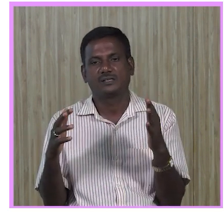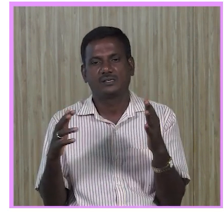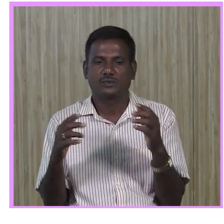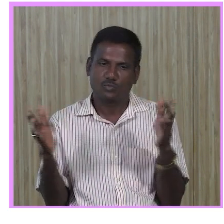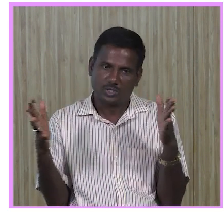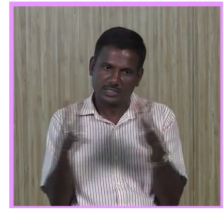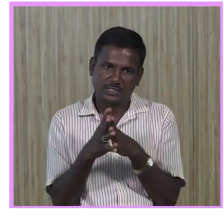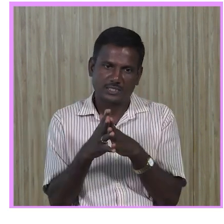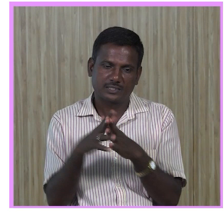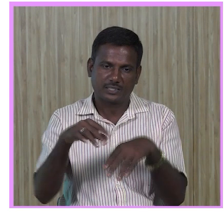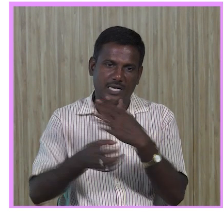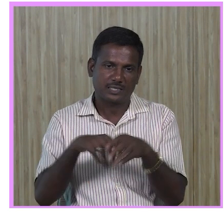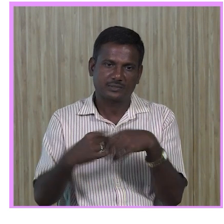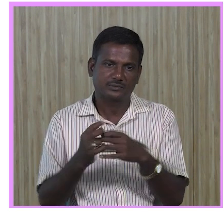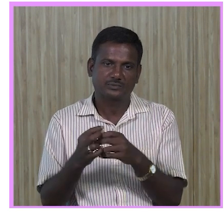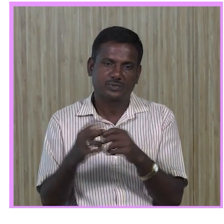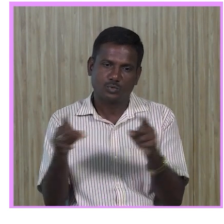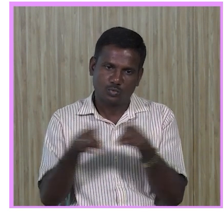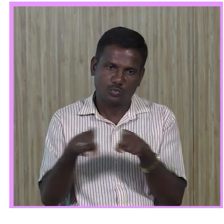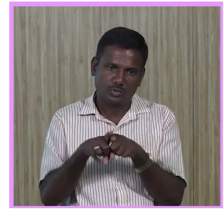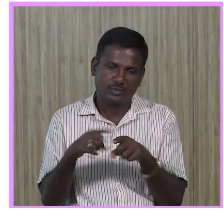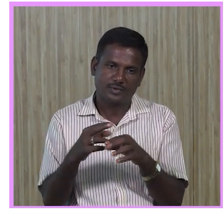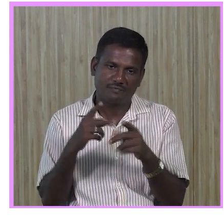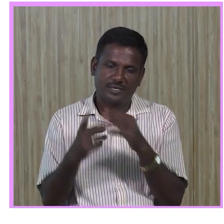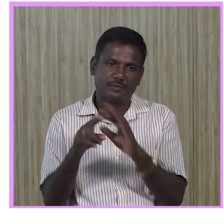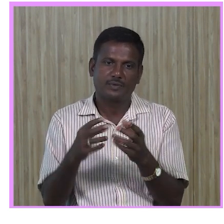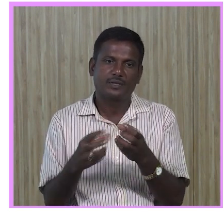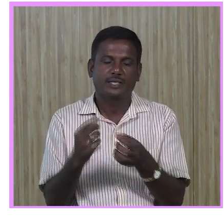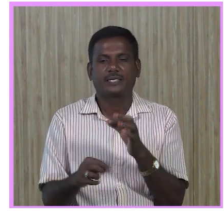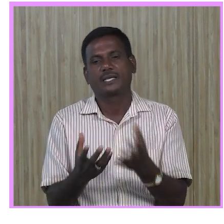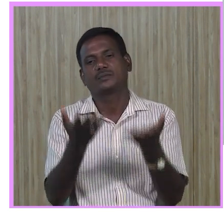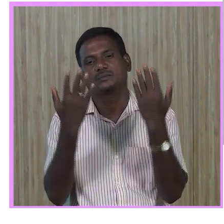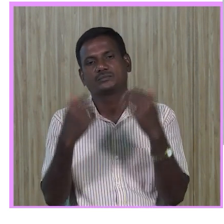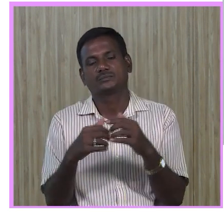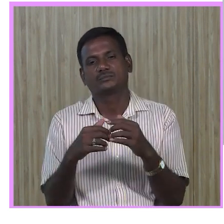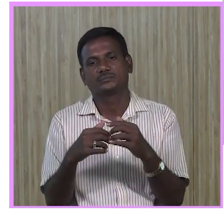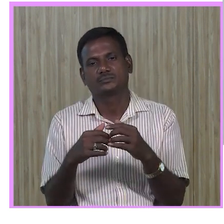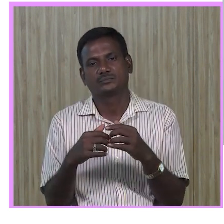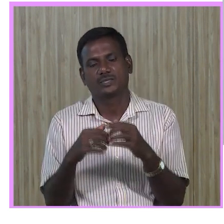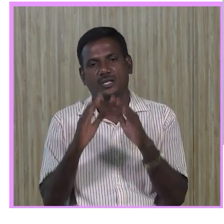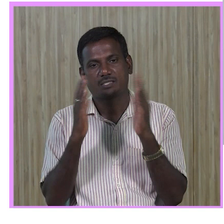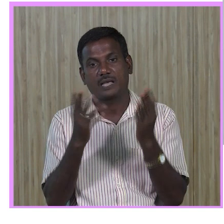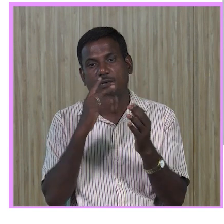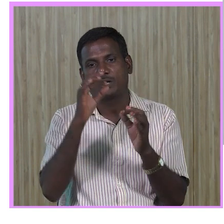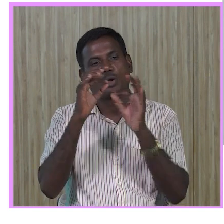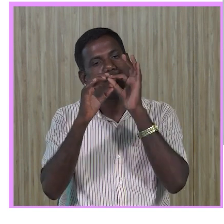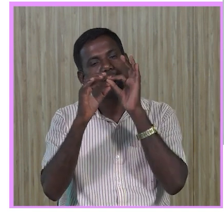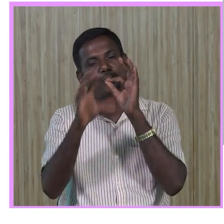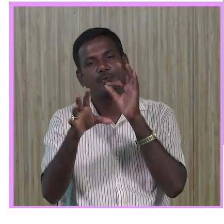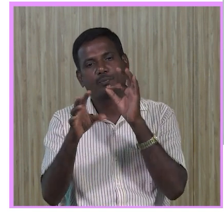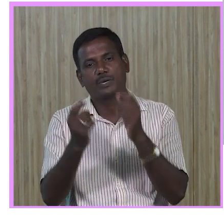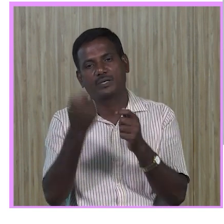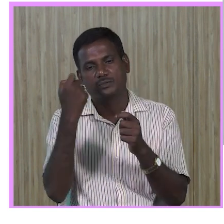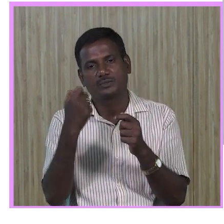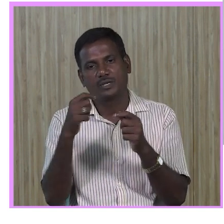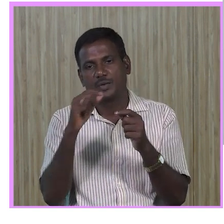இவற்றை ஒன்றாக சேர்த்து கலக்கும்போது இவை ஒன்றோடு ஒன்று வினைபுரிந்து எரிய தொடங்கும். இப்போ ஒரு செயல்பாடு பாருங்க. ஒரு